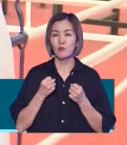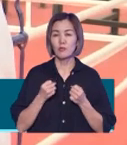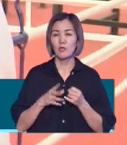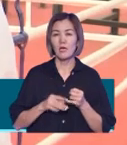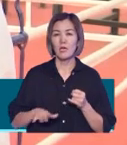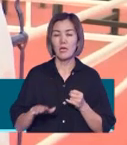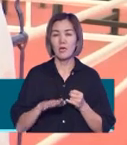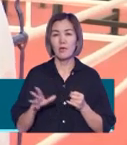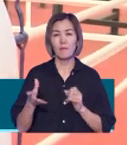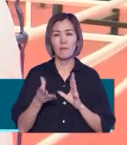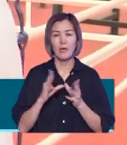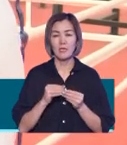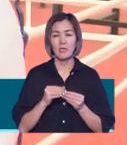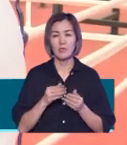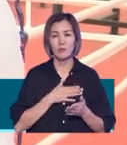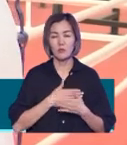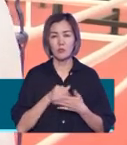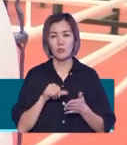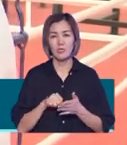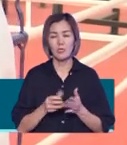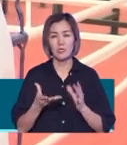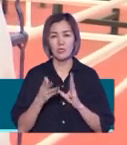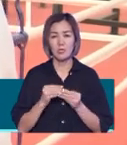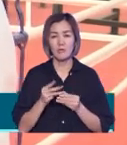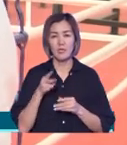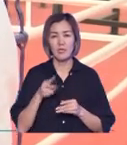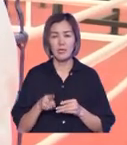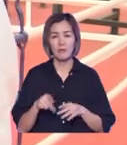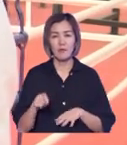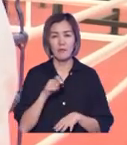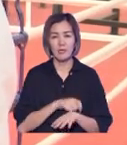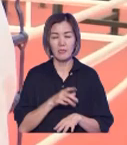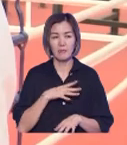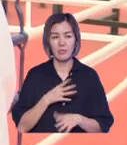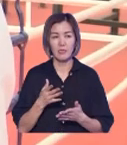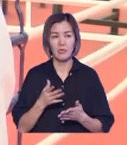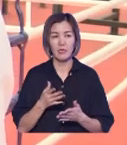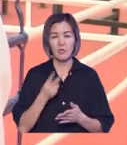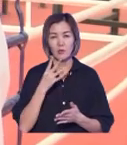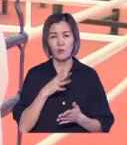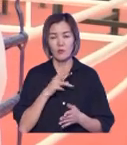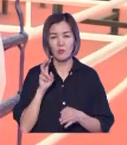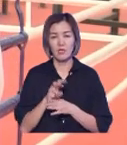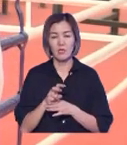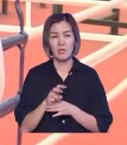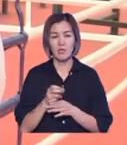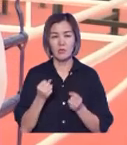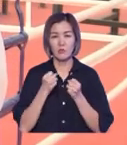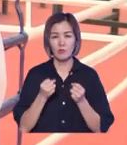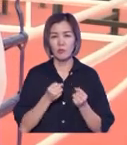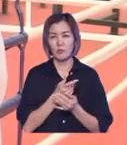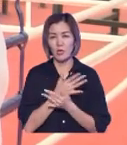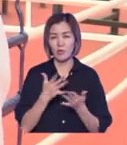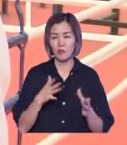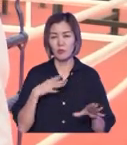барлық мүмкіндіктерді жасауға күш салдық. Жалпы аумағы 2000 шаршы метрден асады. Көріп тұрғандарыңыздай, келушілер қалаған спорттық